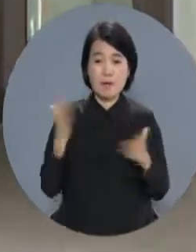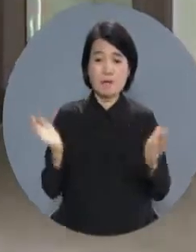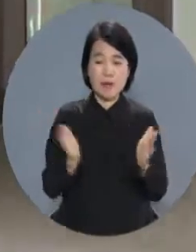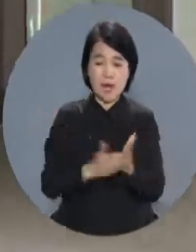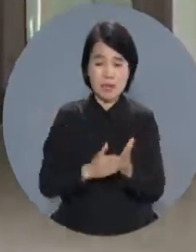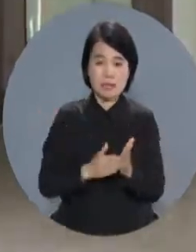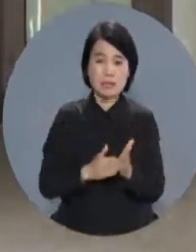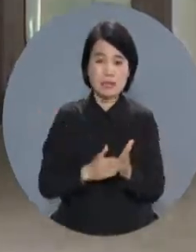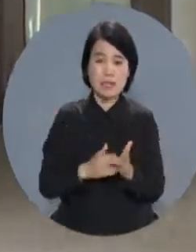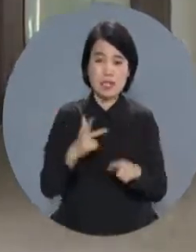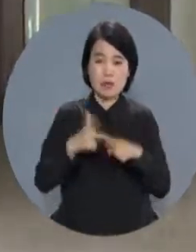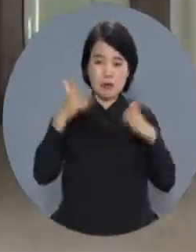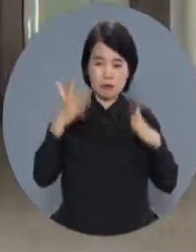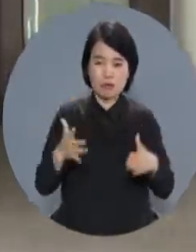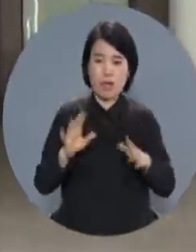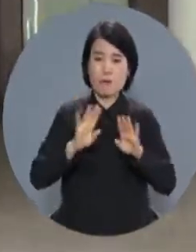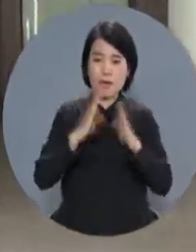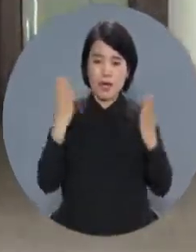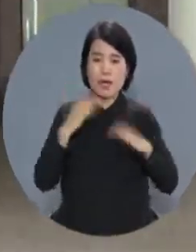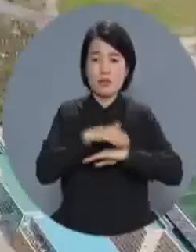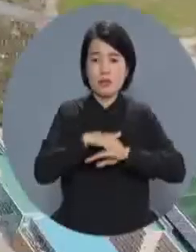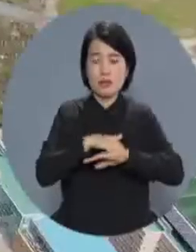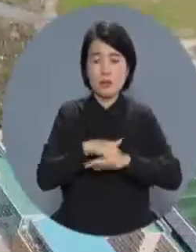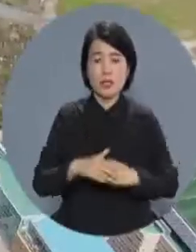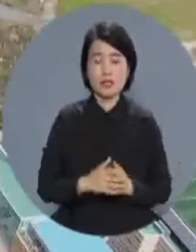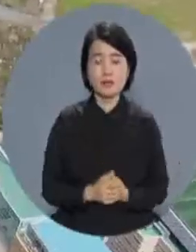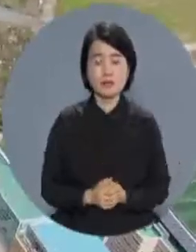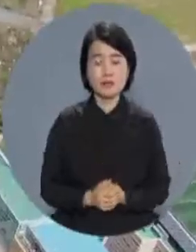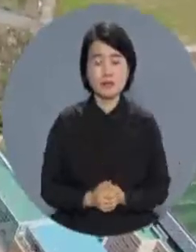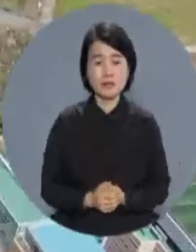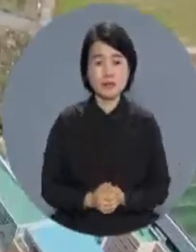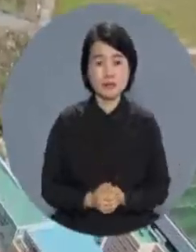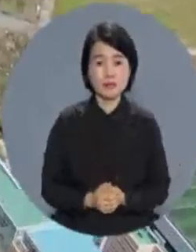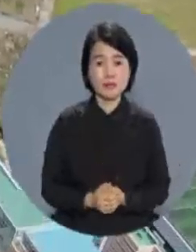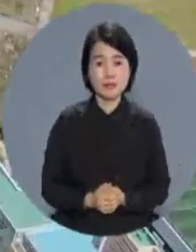상반기가 마무리되는 이번 주 안에 열릴 전망입니다. MBC 뉴스 박광수입니다.